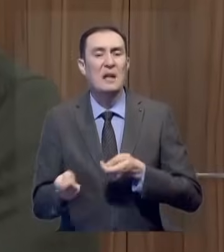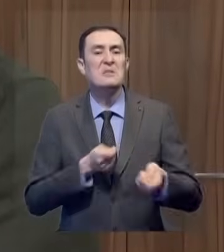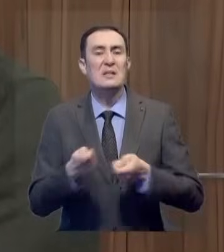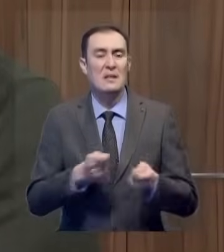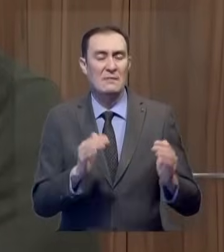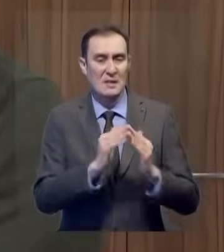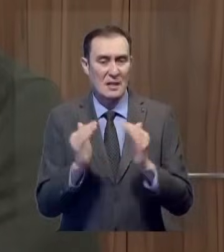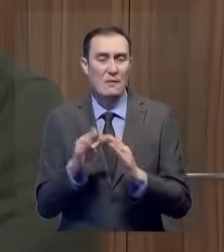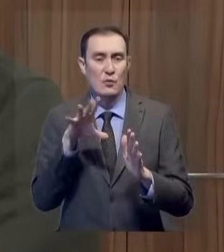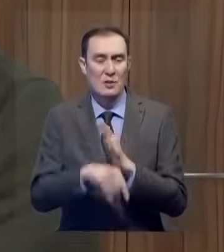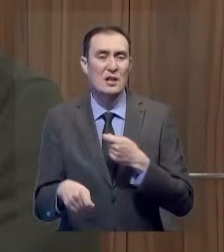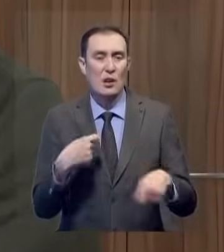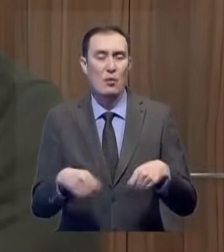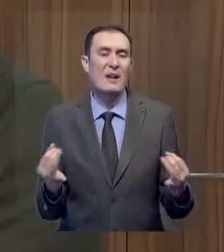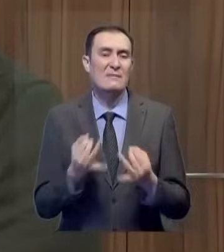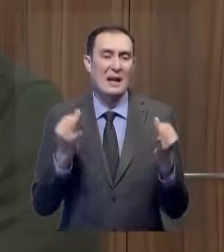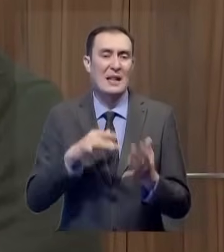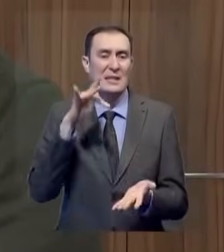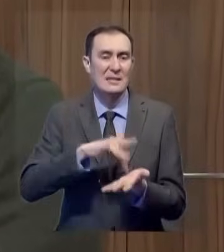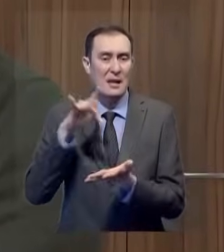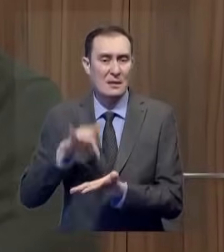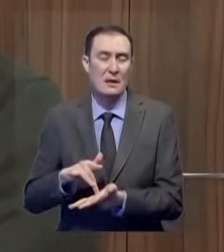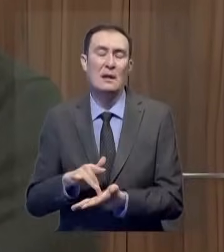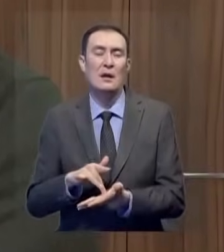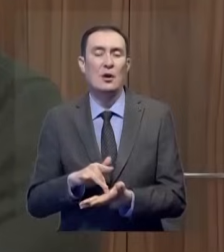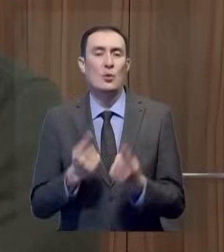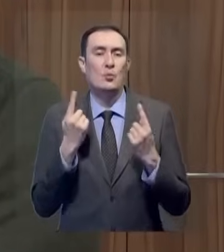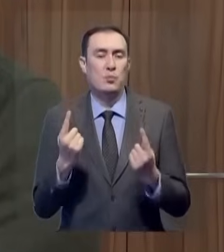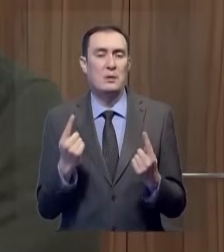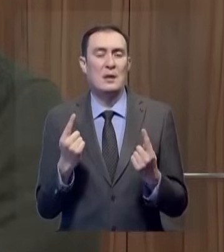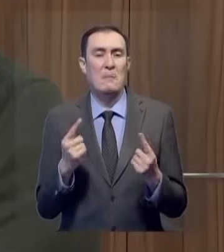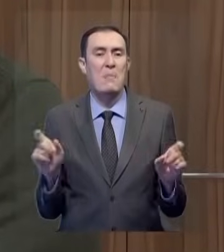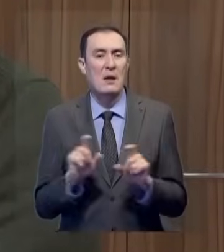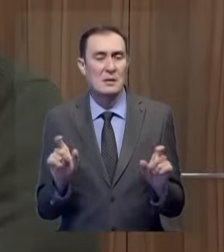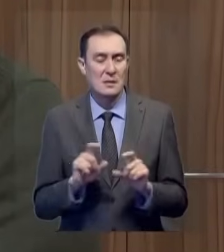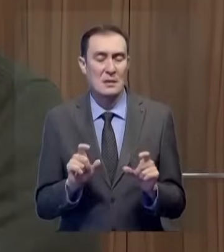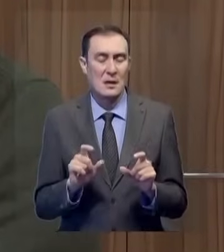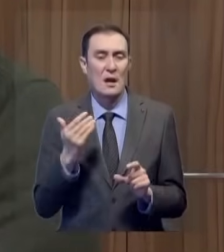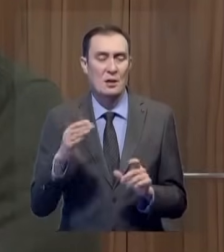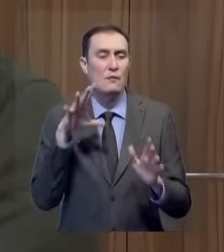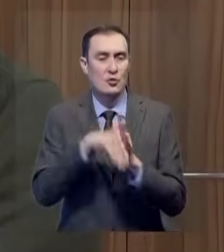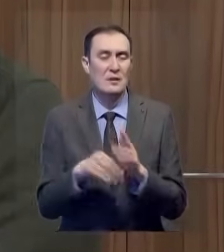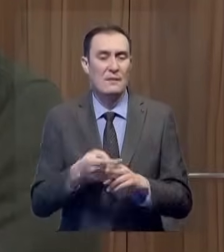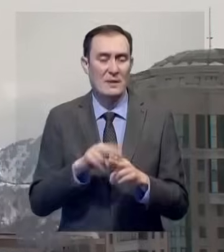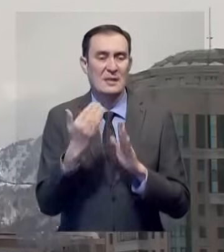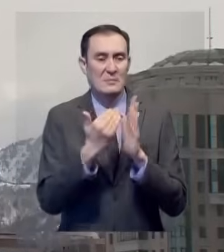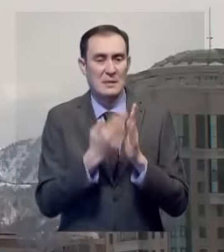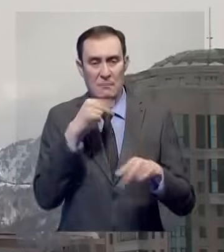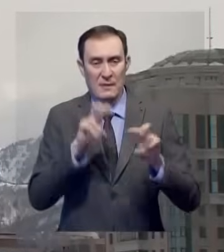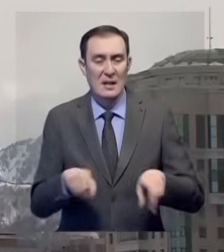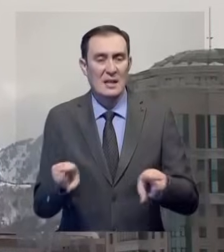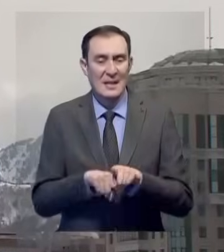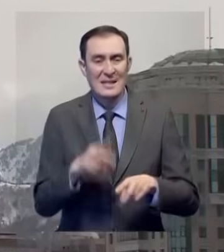административные здания, в том числе торговые развлекательные центры, крупные магазины, они вошли в этот список.